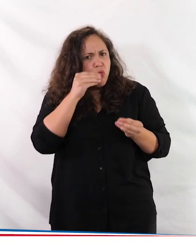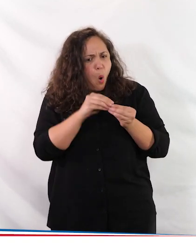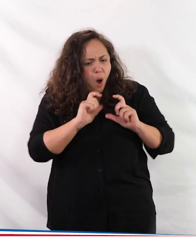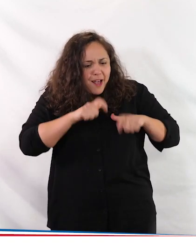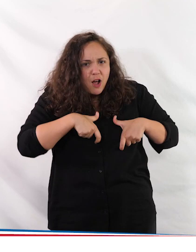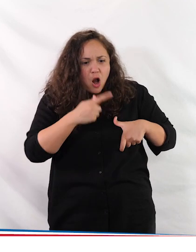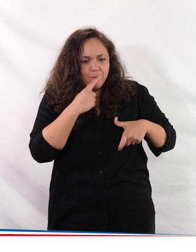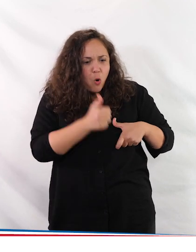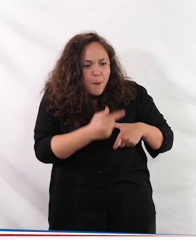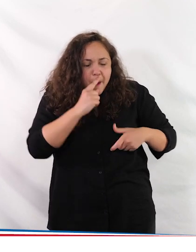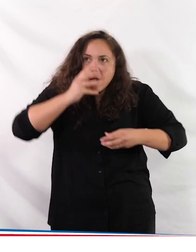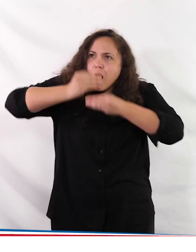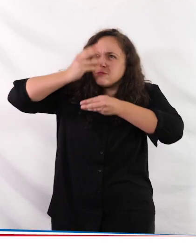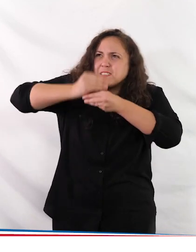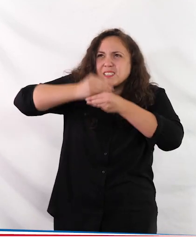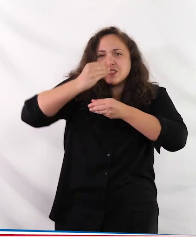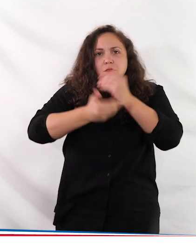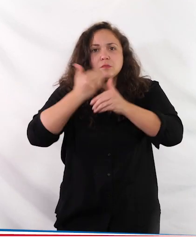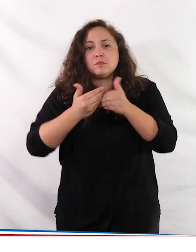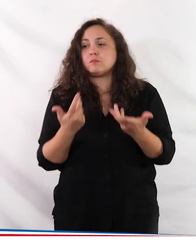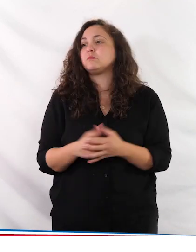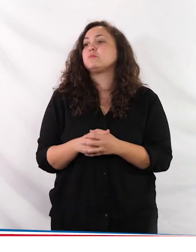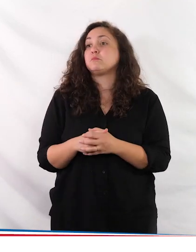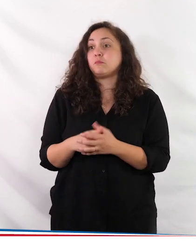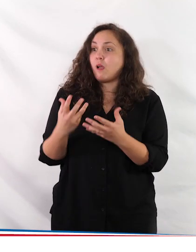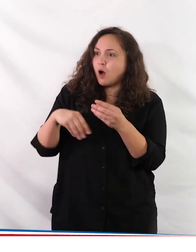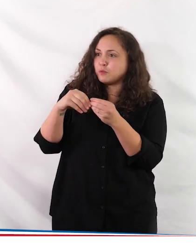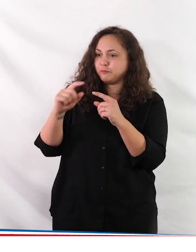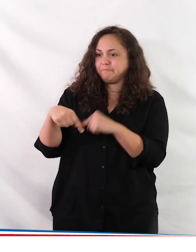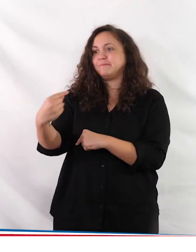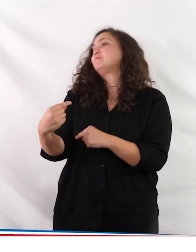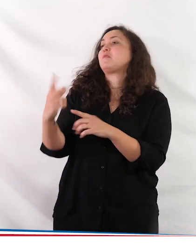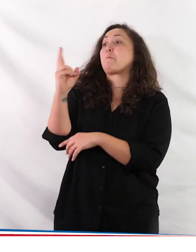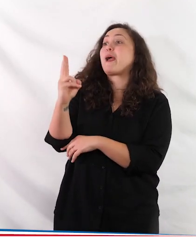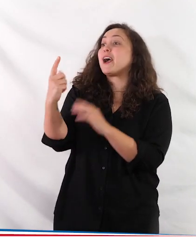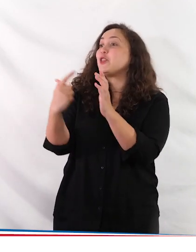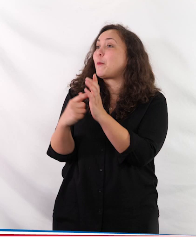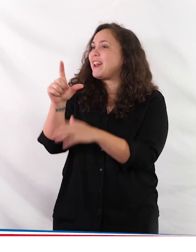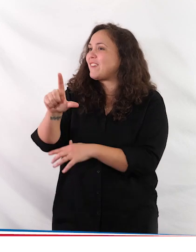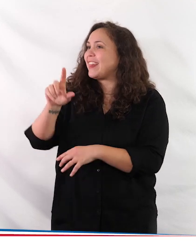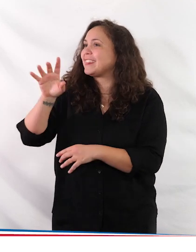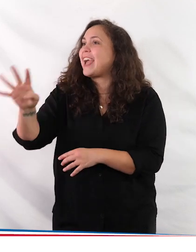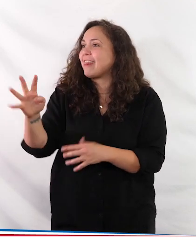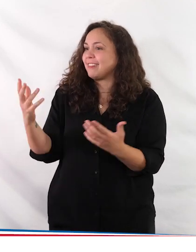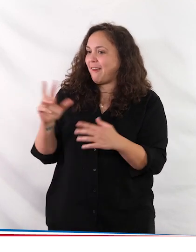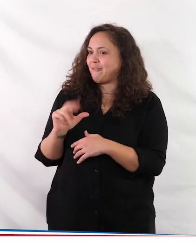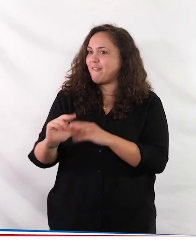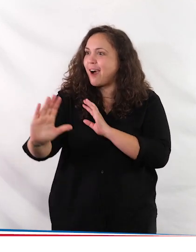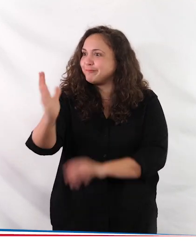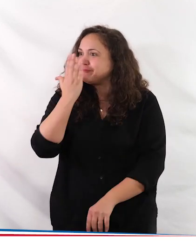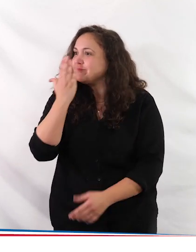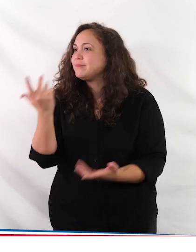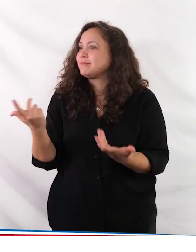et avec un apprentissage dès l'école. Il faut un apprentissage dès l'école. Avec Paris 2024 en plus qui approche, vous êtes la